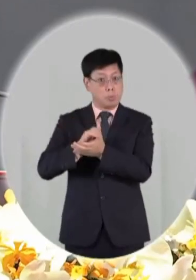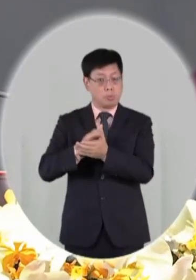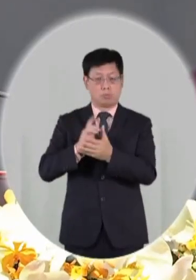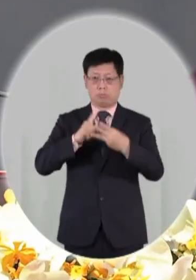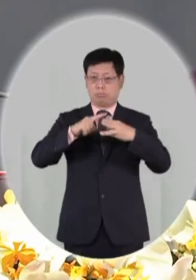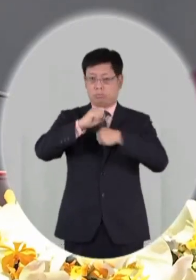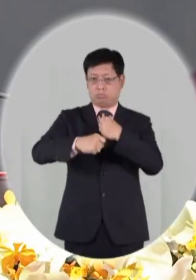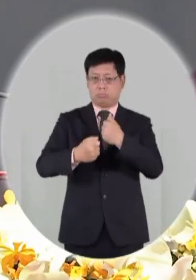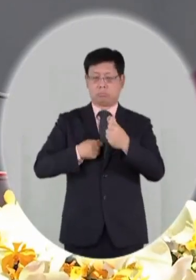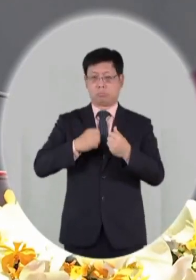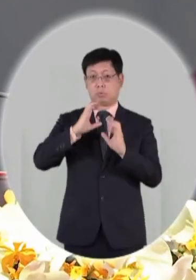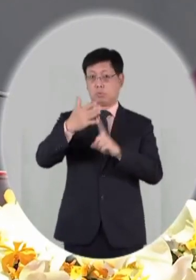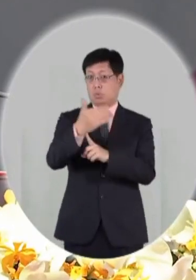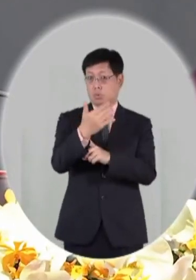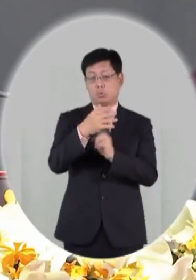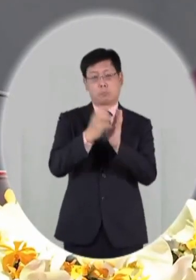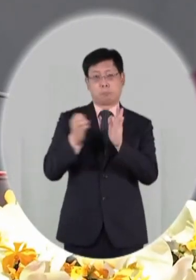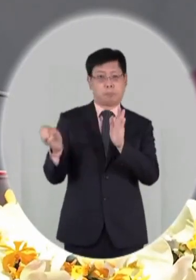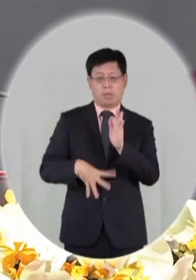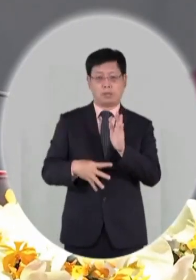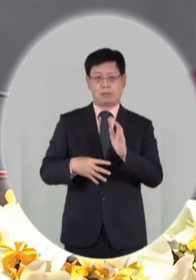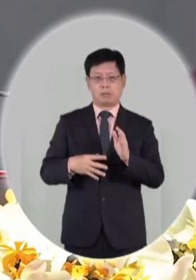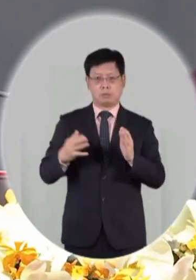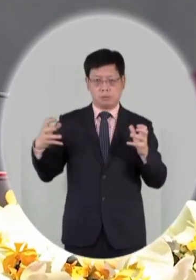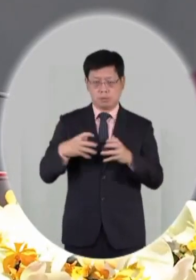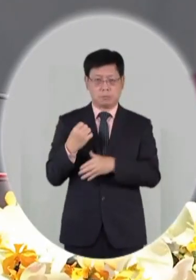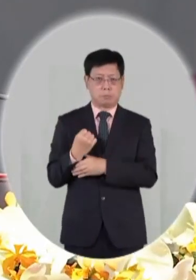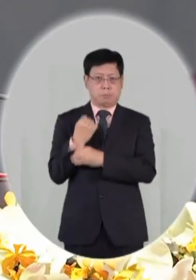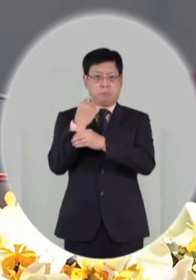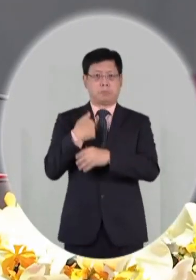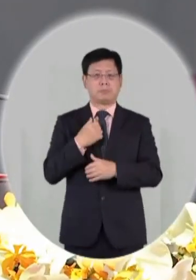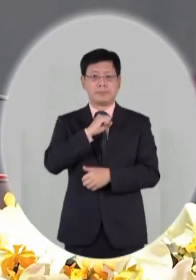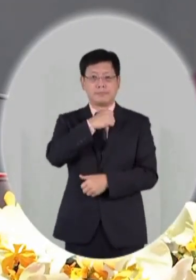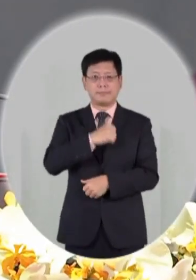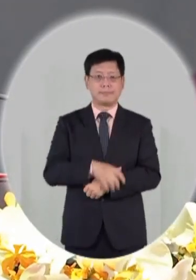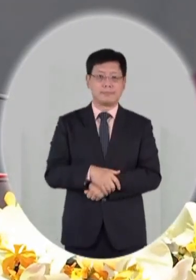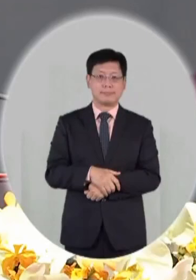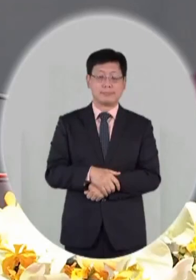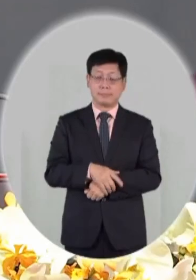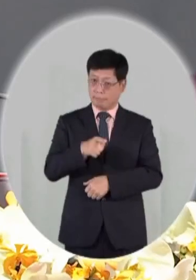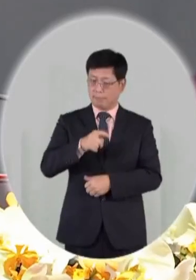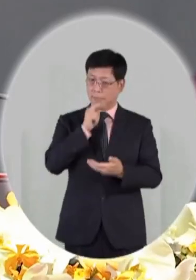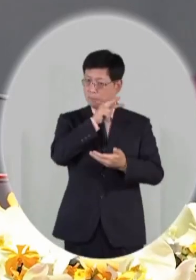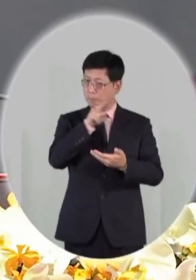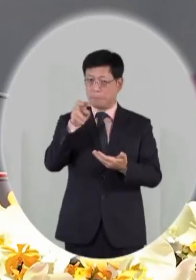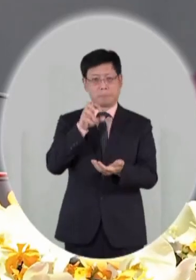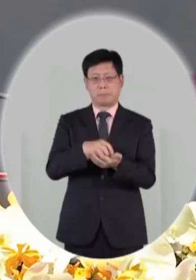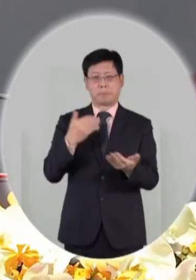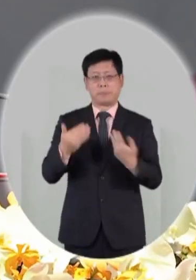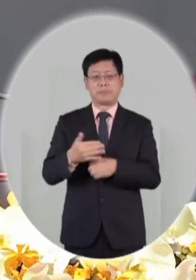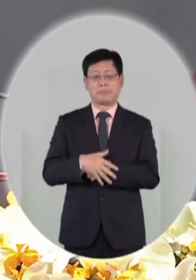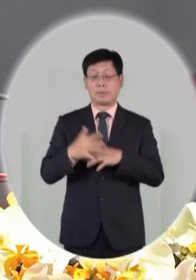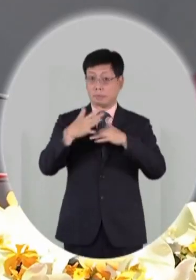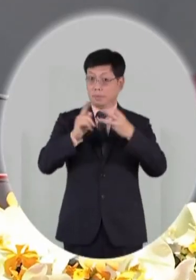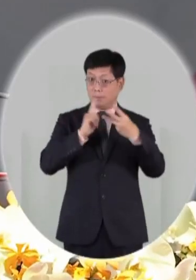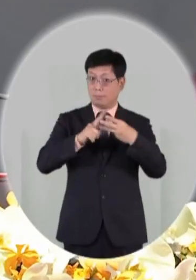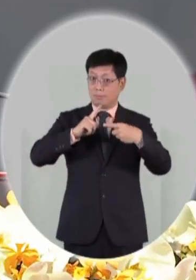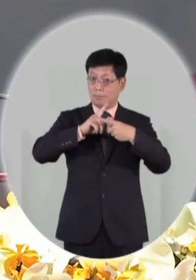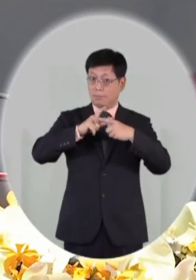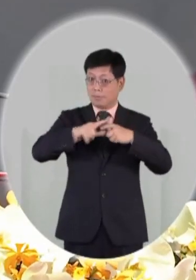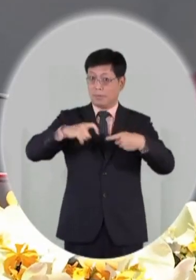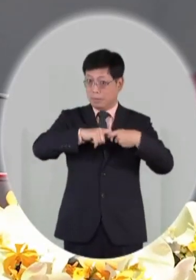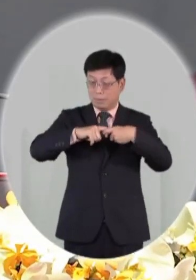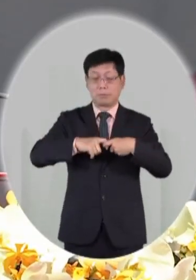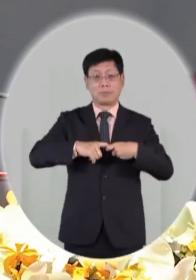动撤下国旗，一起声援台湾。由此可见，民主大联盟